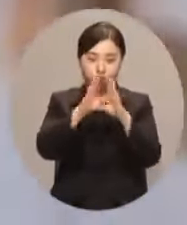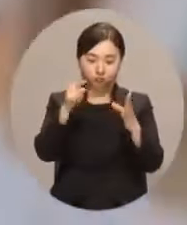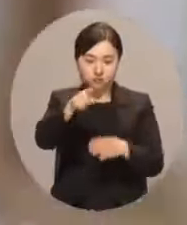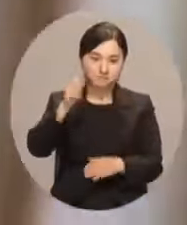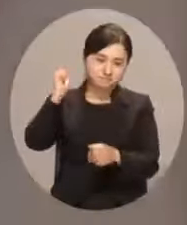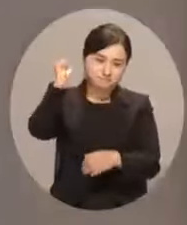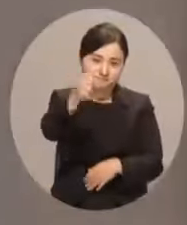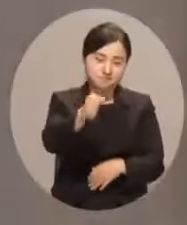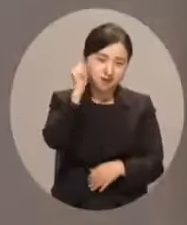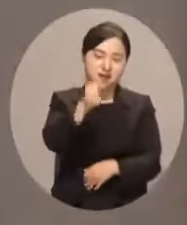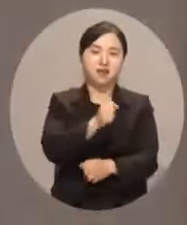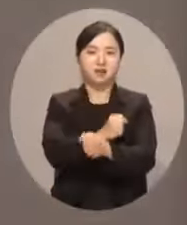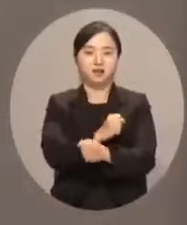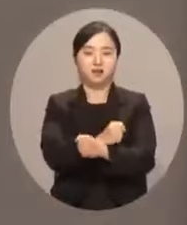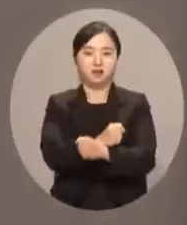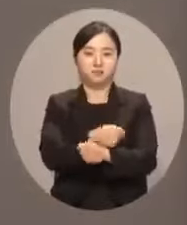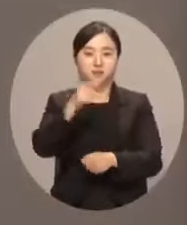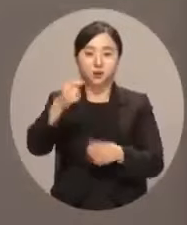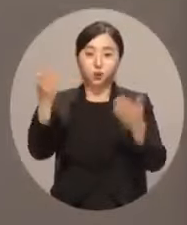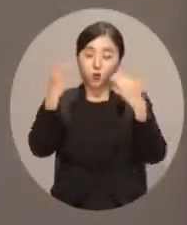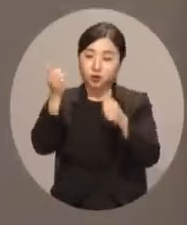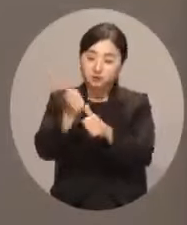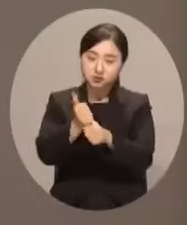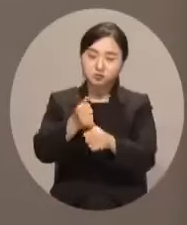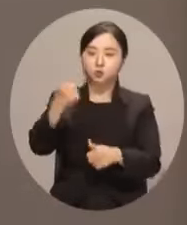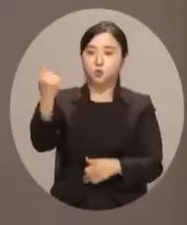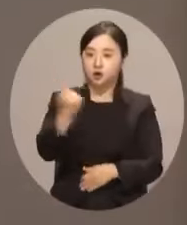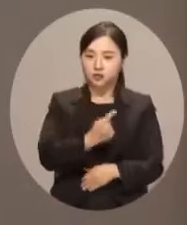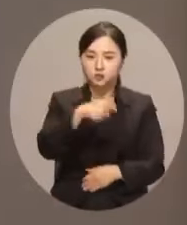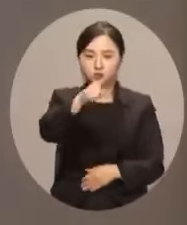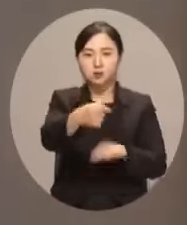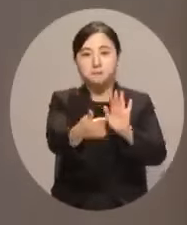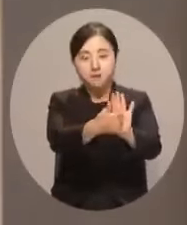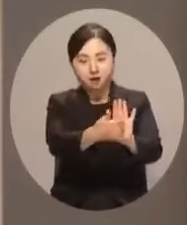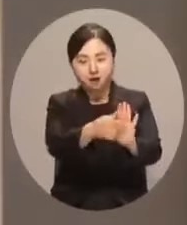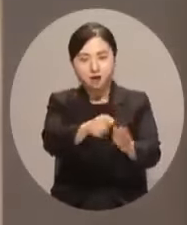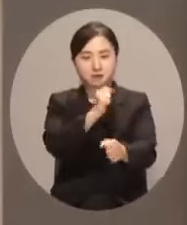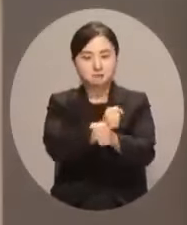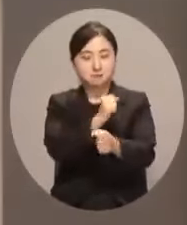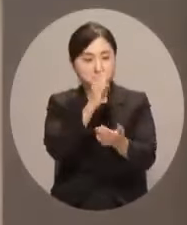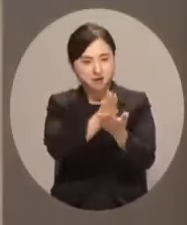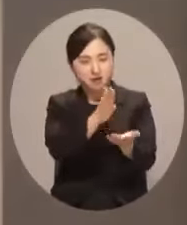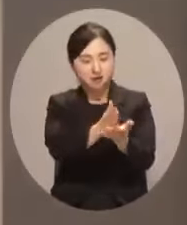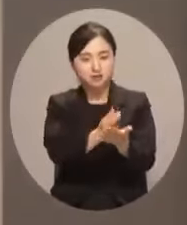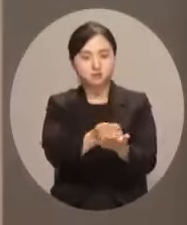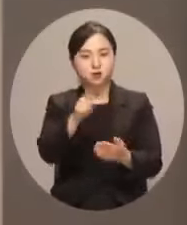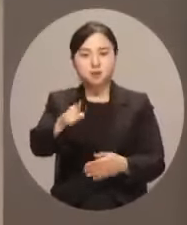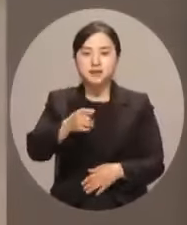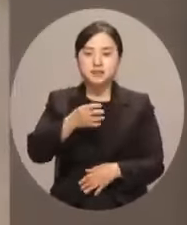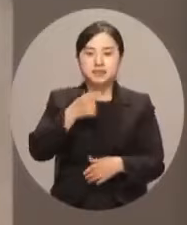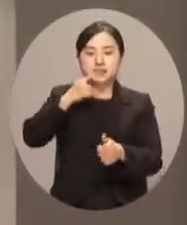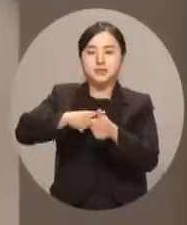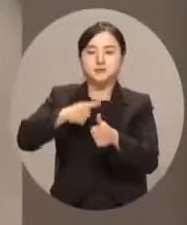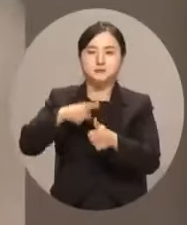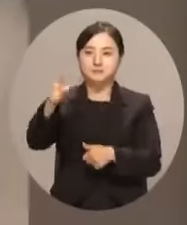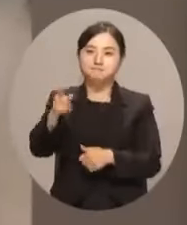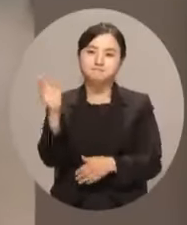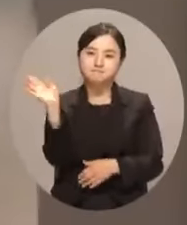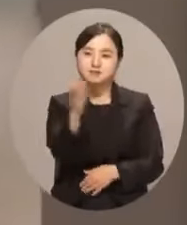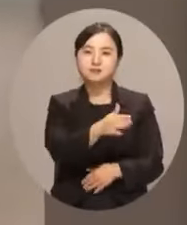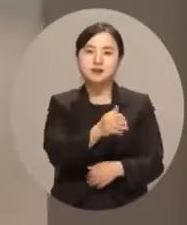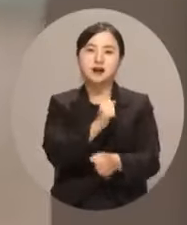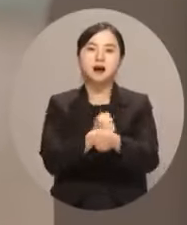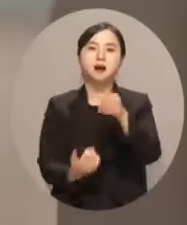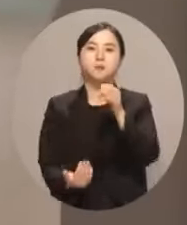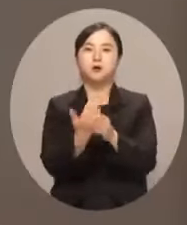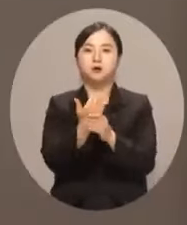합니다. 교감 선생님이 나와 학생의 행동을 제지하자 어처구니 없는 욕설과 함께 선생님의 따귀를 때리는